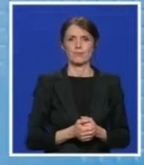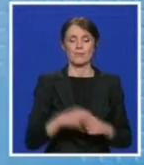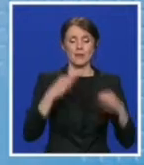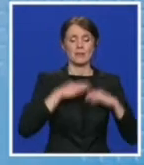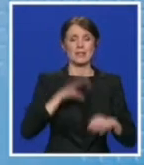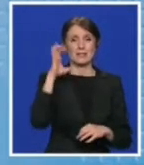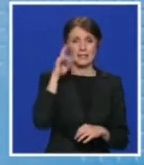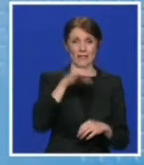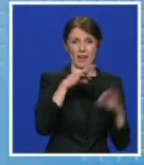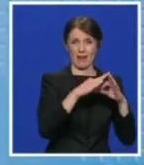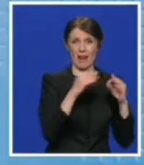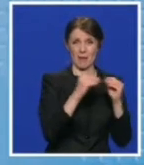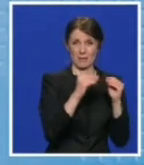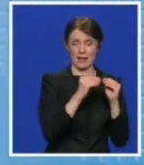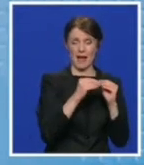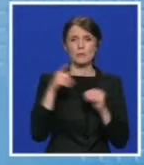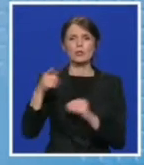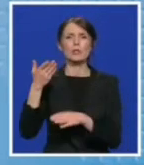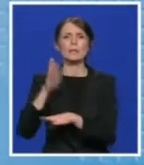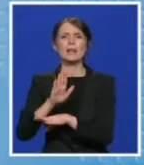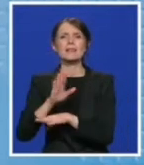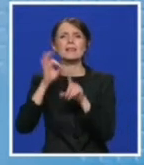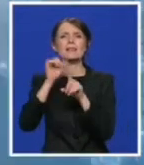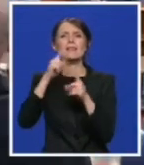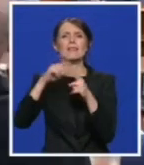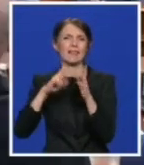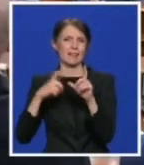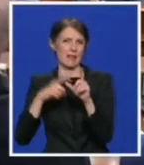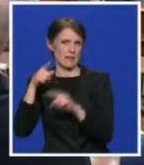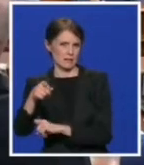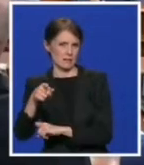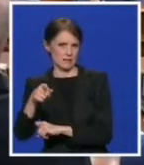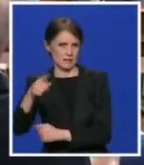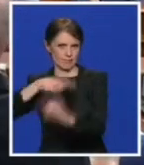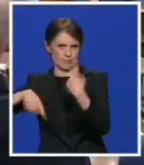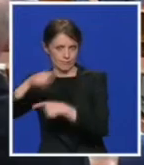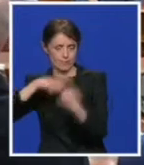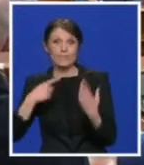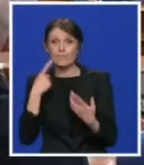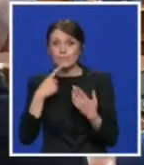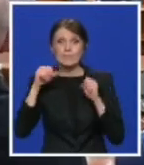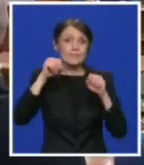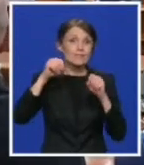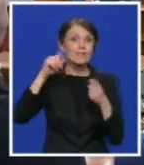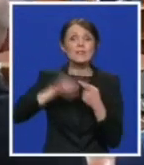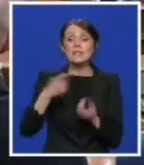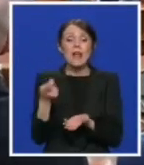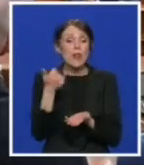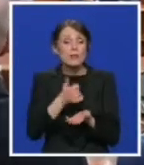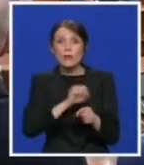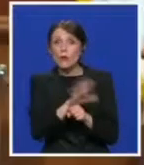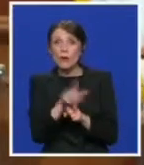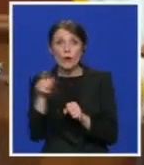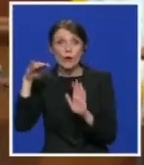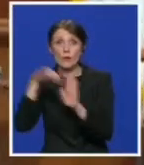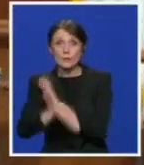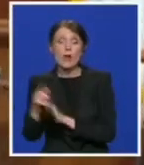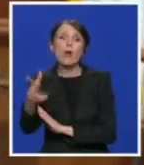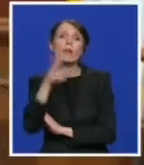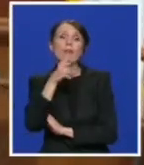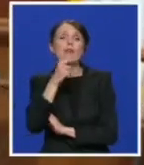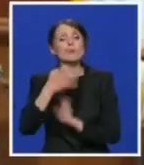predsjednica vlade Ana Brnabić i predstavnici fitness zajednice razgovarali su o posljedicama pandemije. Njihov osnovni zahtjev bio je duže radno